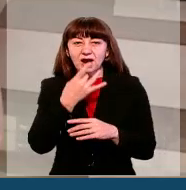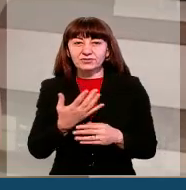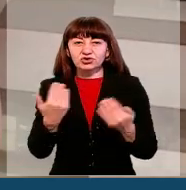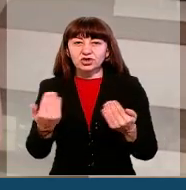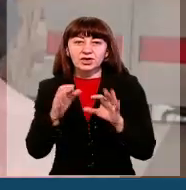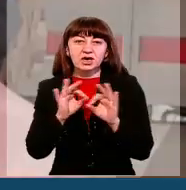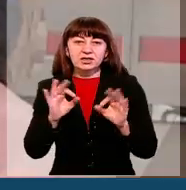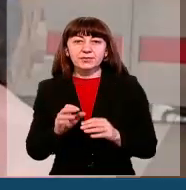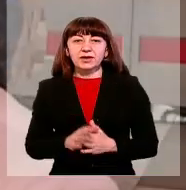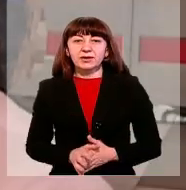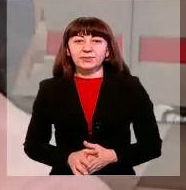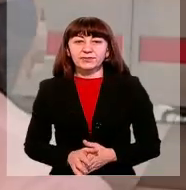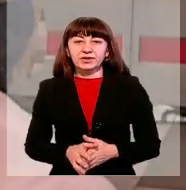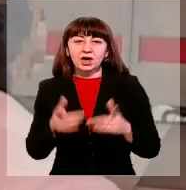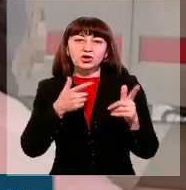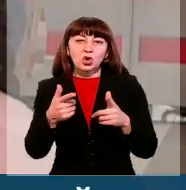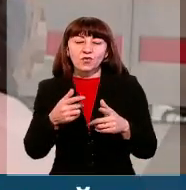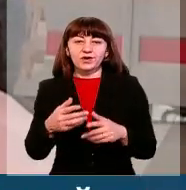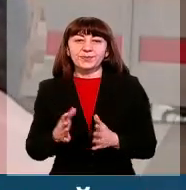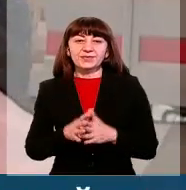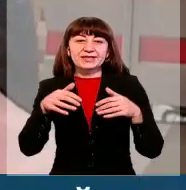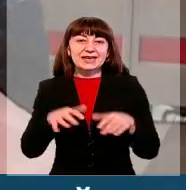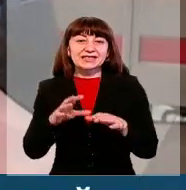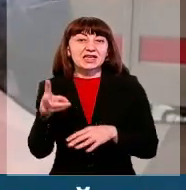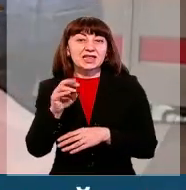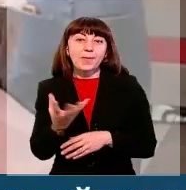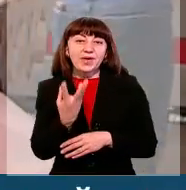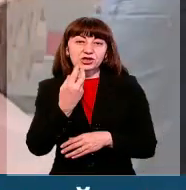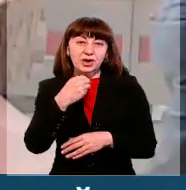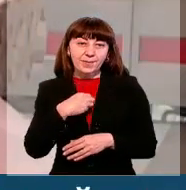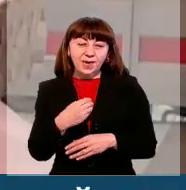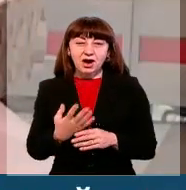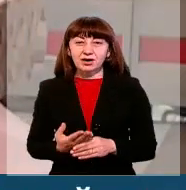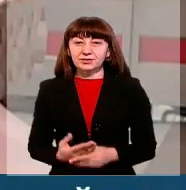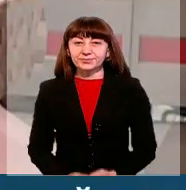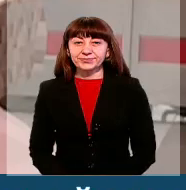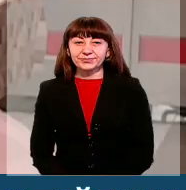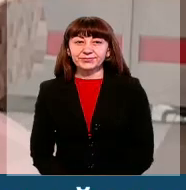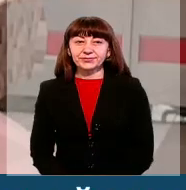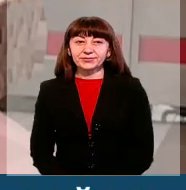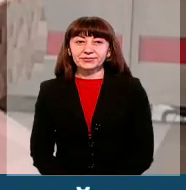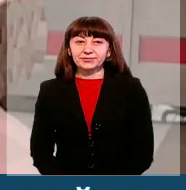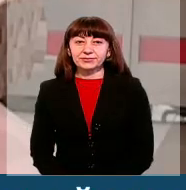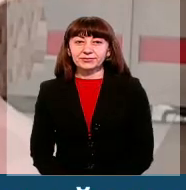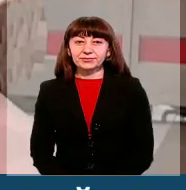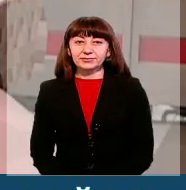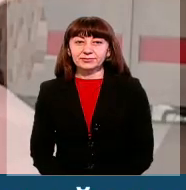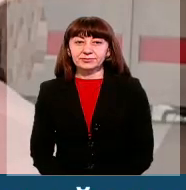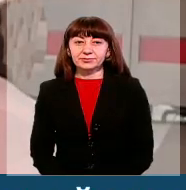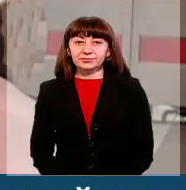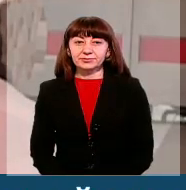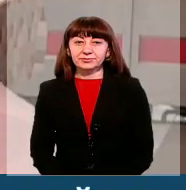мерекеден бәрі ұнайды. Қазір енді осы мастер-класспен біз беш бармақтың ұнын жайып жатырық. Өте қызықты және де